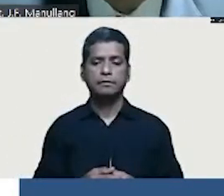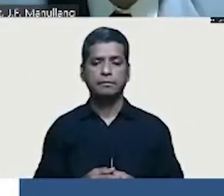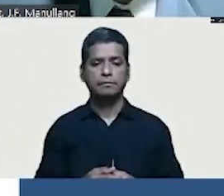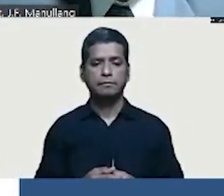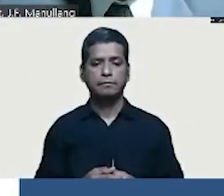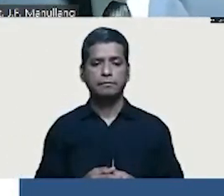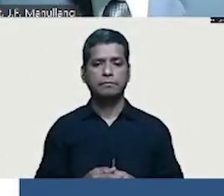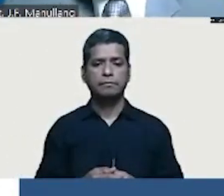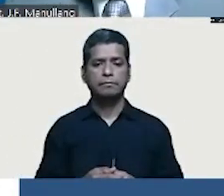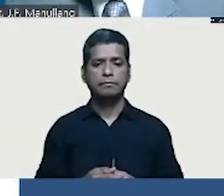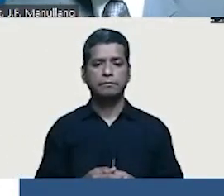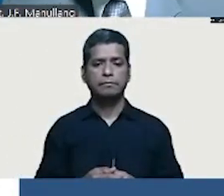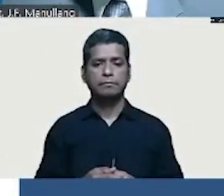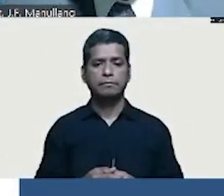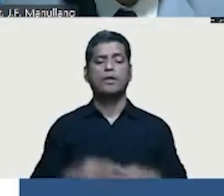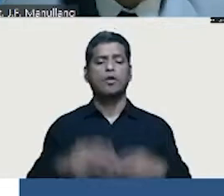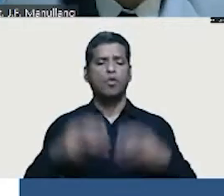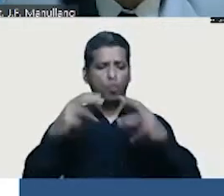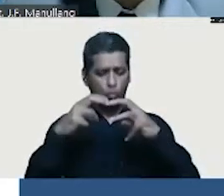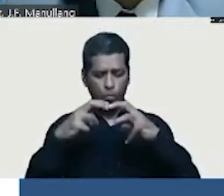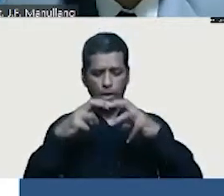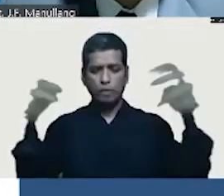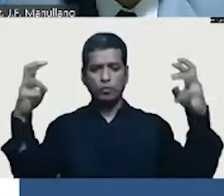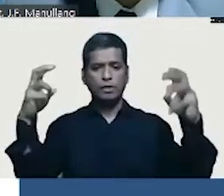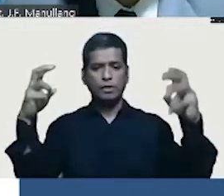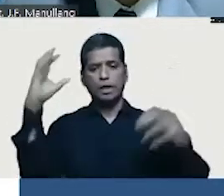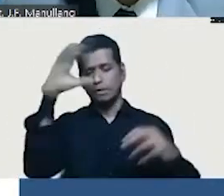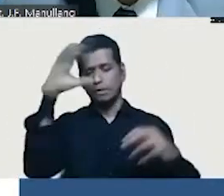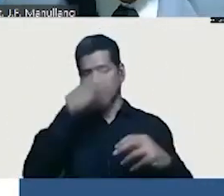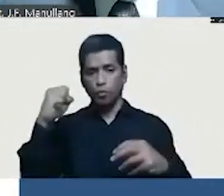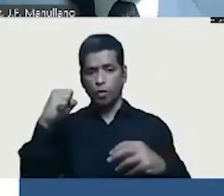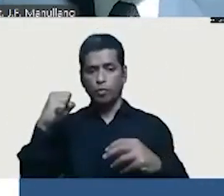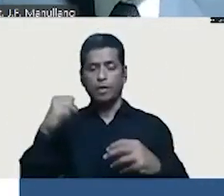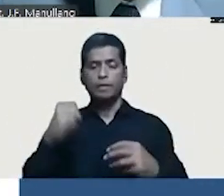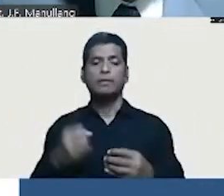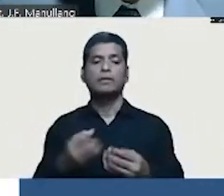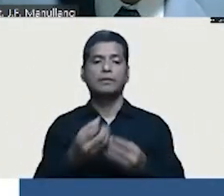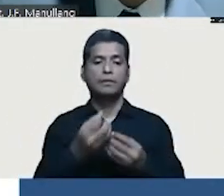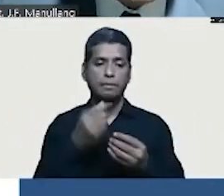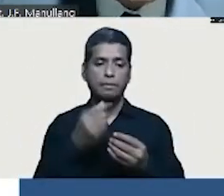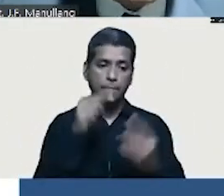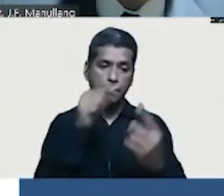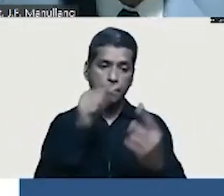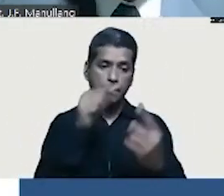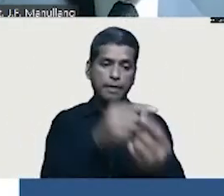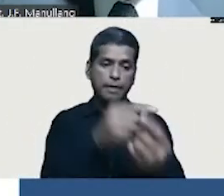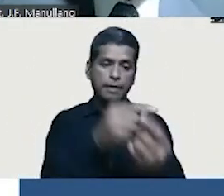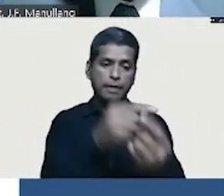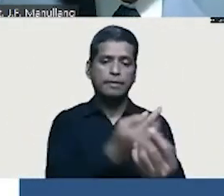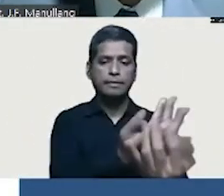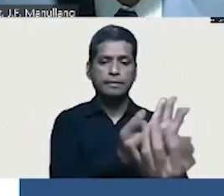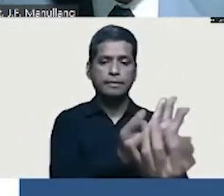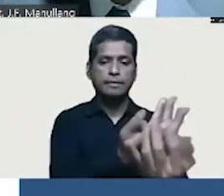kemahatahuan nya kepada jemaah yang menyangkut dengan waktu masa kini masa lalu dan masa mendatang